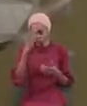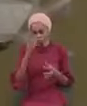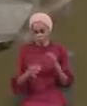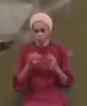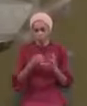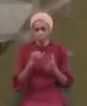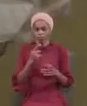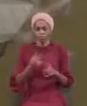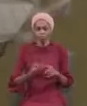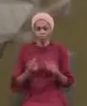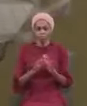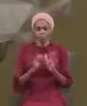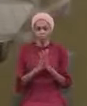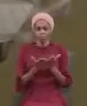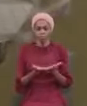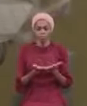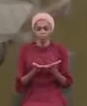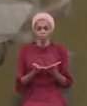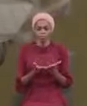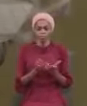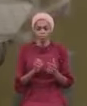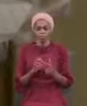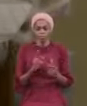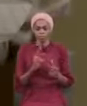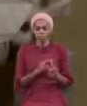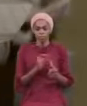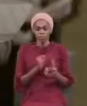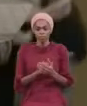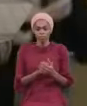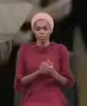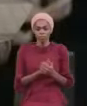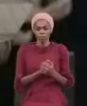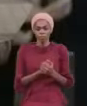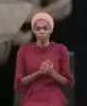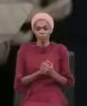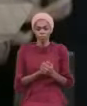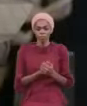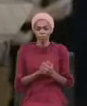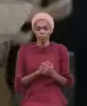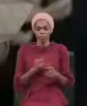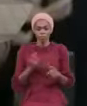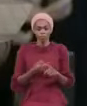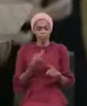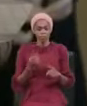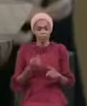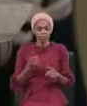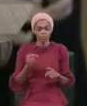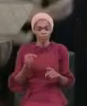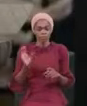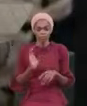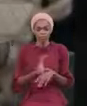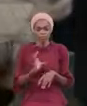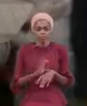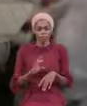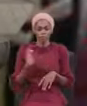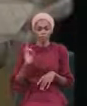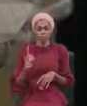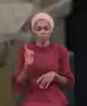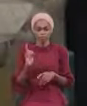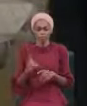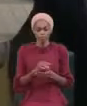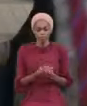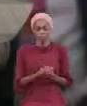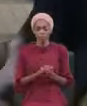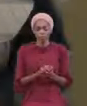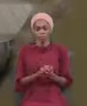église partir de ce que vous avez le Malachie chapitre 3 au